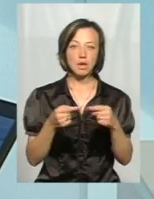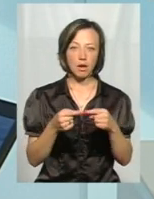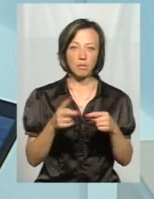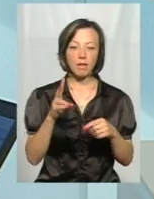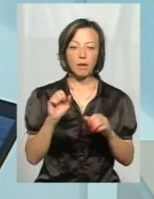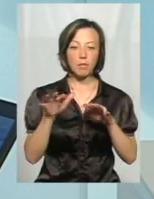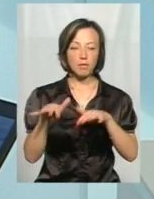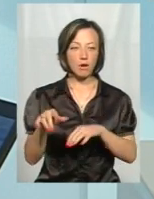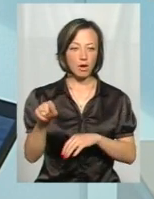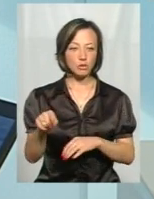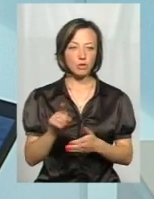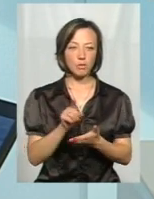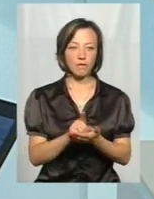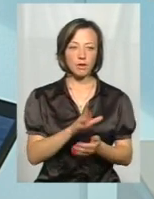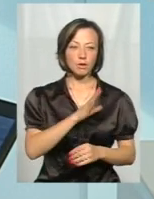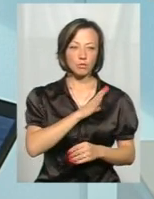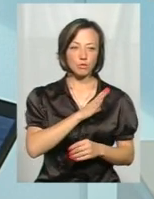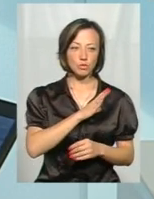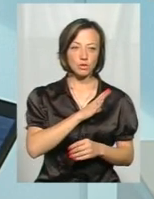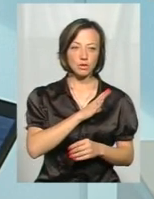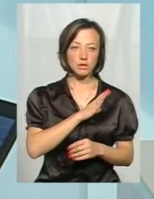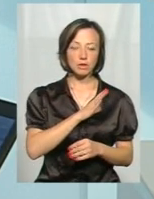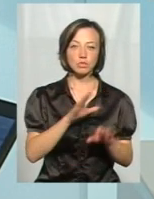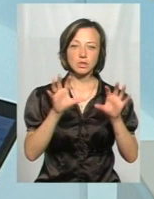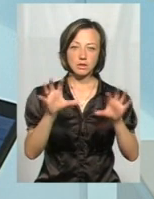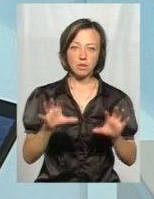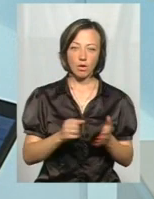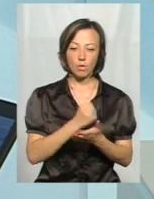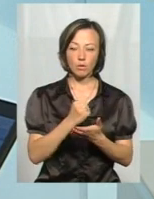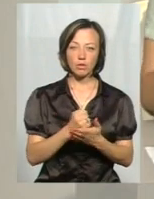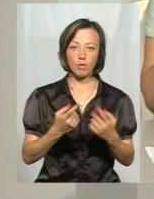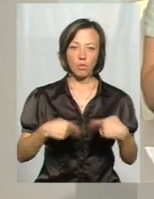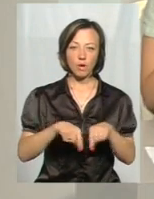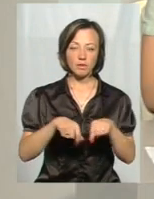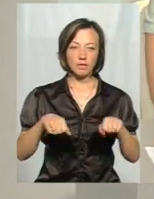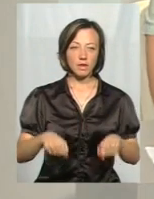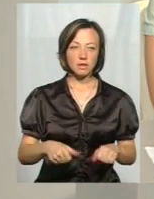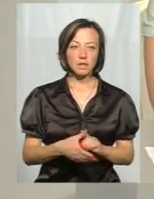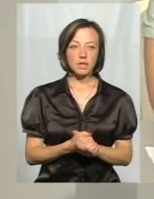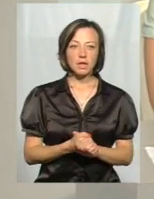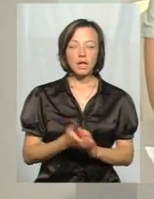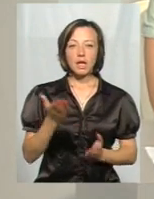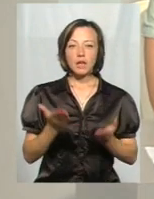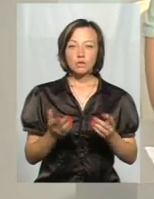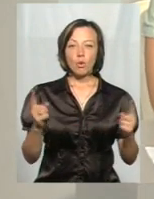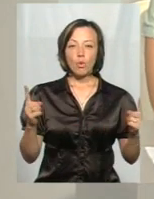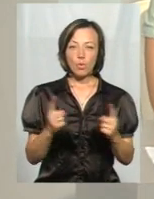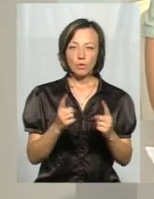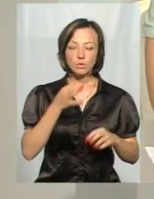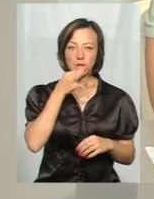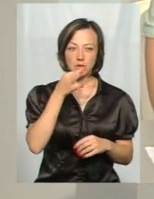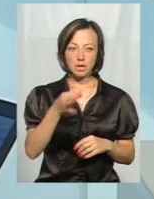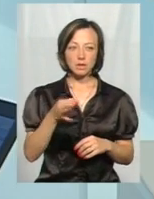на пляжах, які повинні бути узаконеними органами влади. Якщо коротенько сказати, то